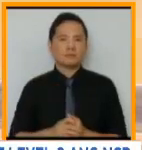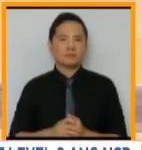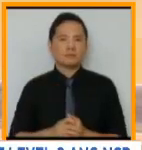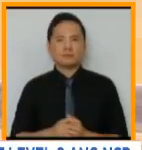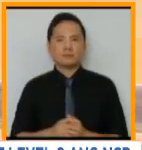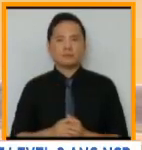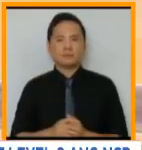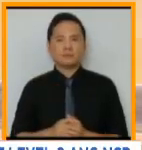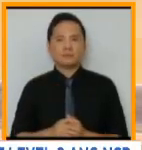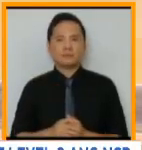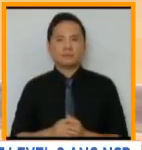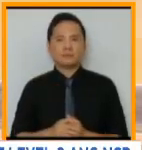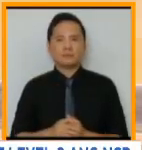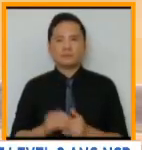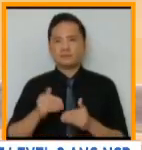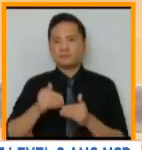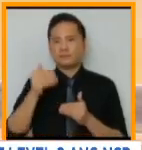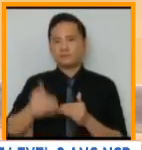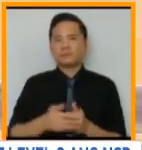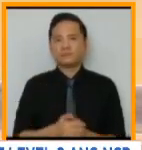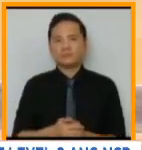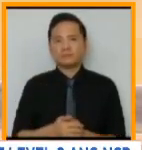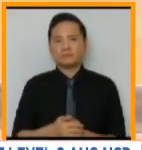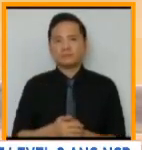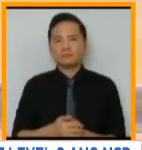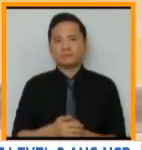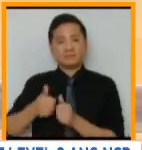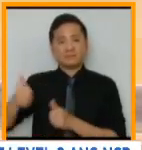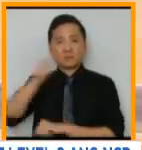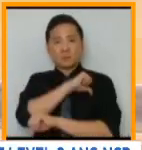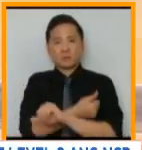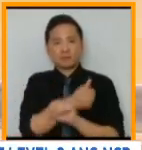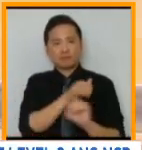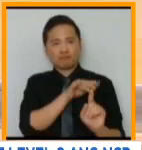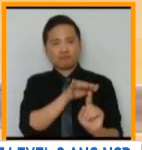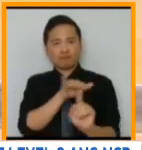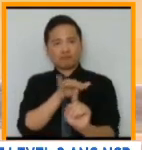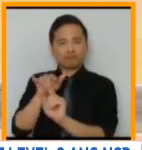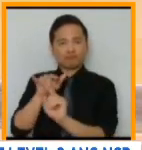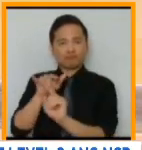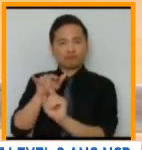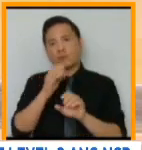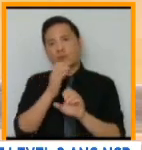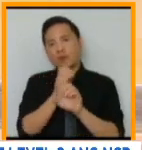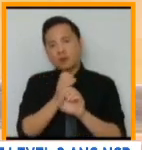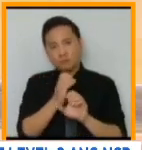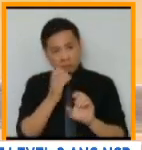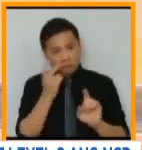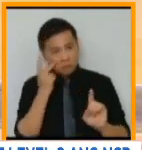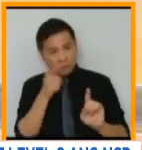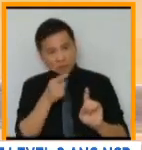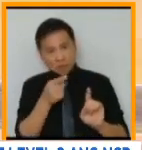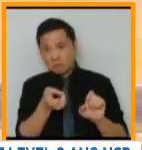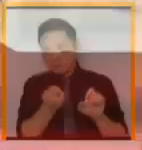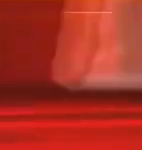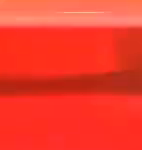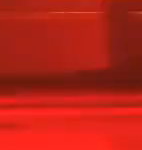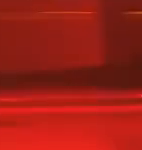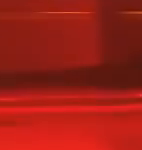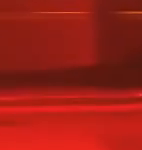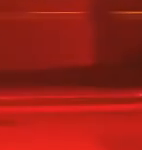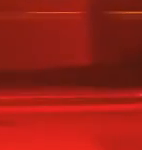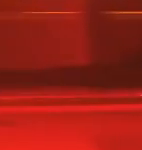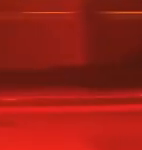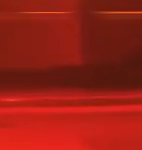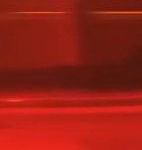Nag-inspeksyon naman ang mga otoridad sa mga pampublikong sasakyan kung nasusunod ba ang 70% passenger capacity. At mula sa Quezon City, may unang